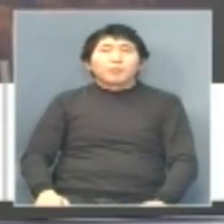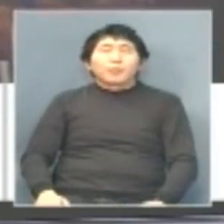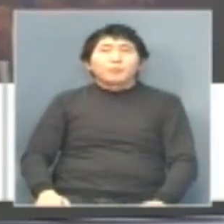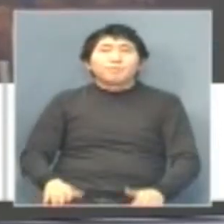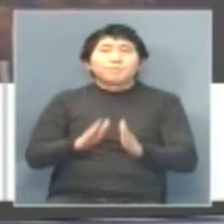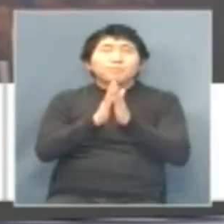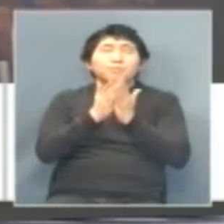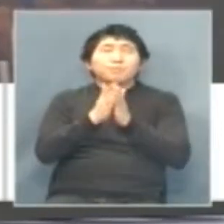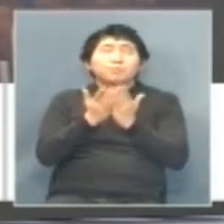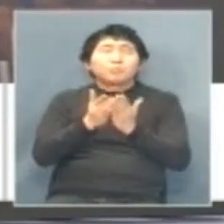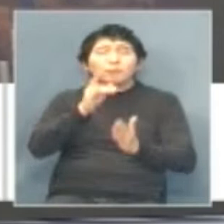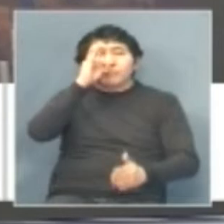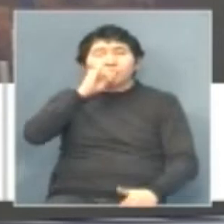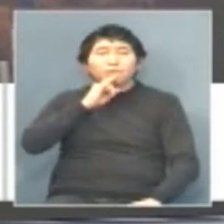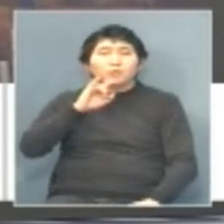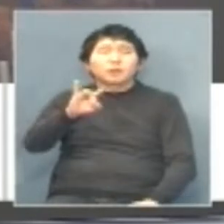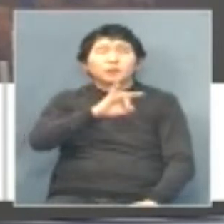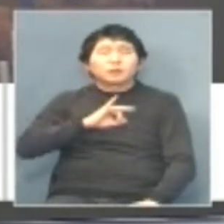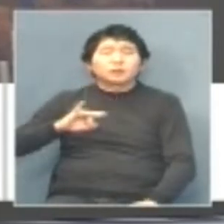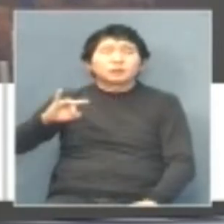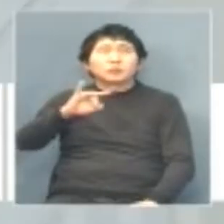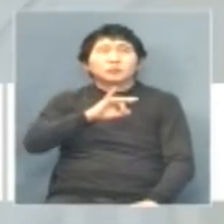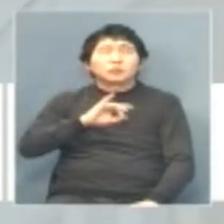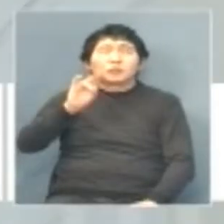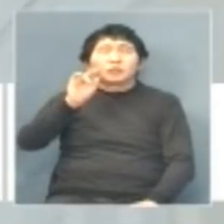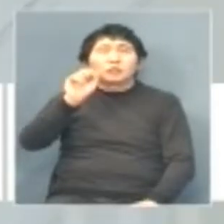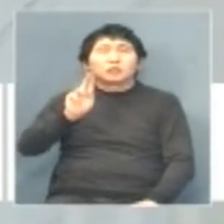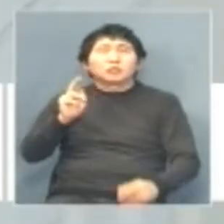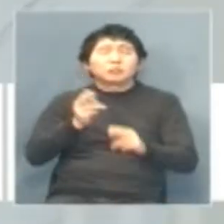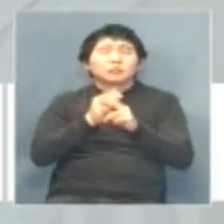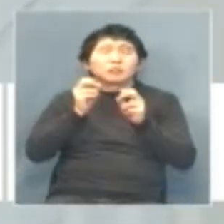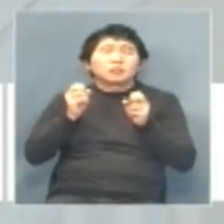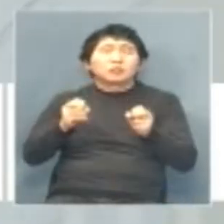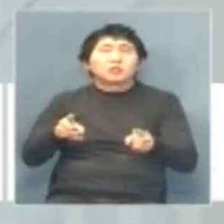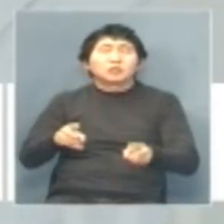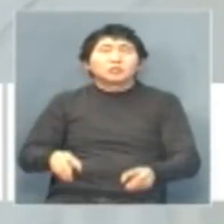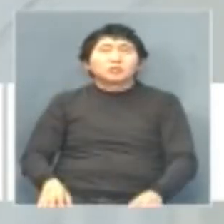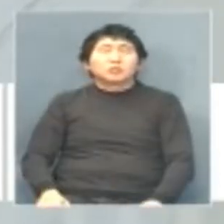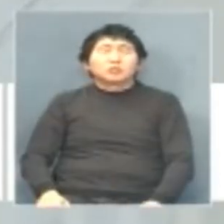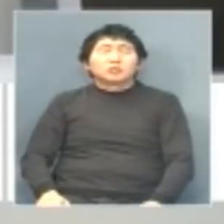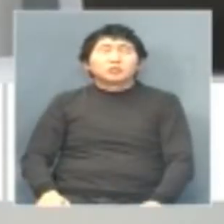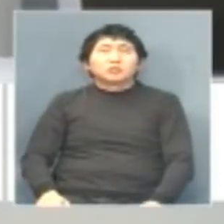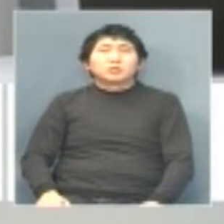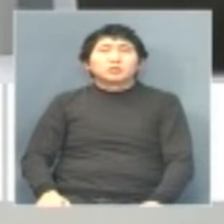кітаптың тұсаукесері Қазақстан Республикасы ұлттық қауіпсіздік комитетінің Шығыс Қазақстан облысы бойынша департаментінде өтті.